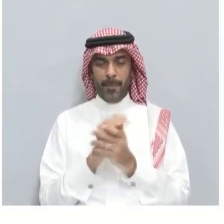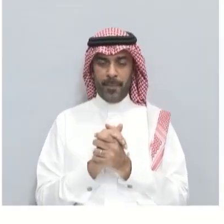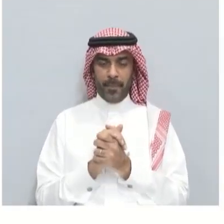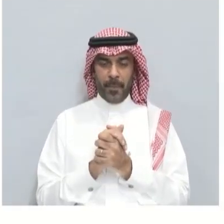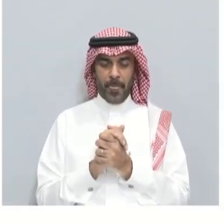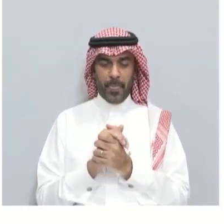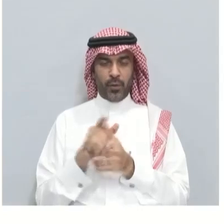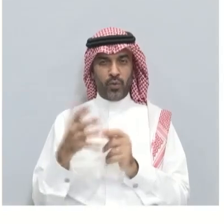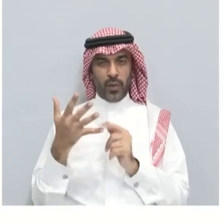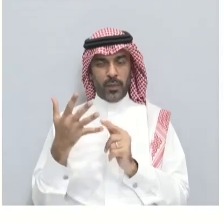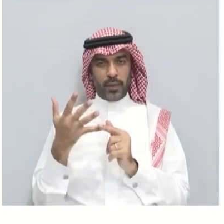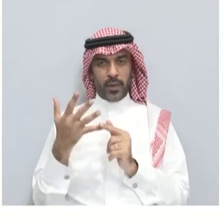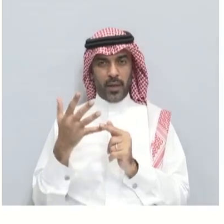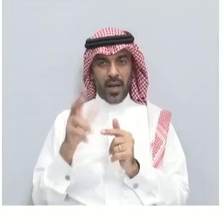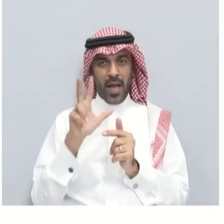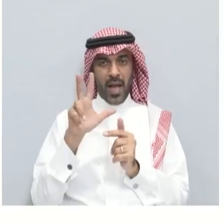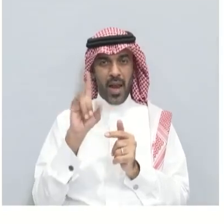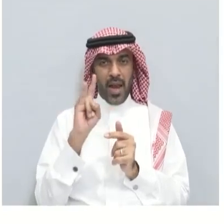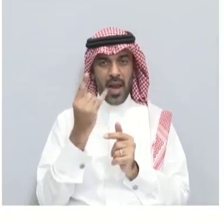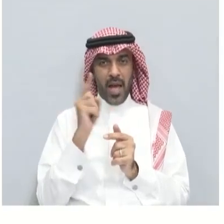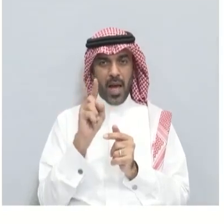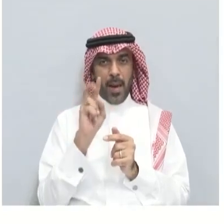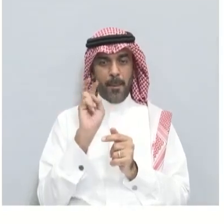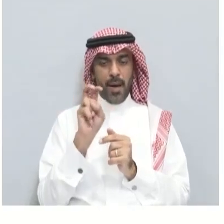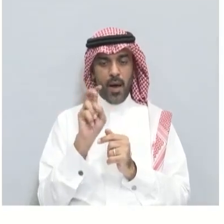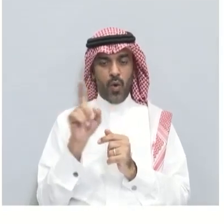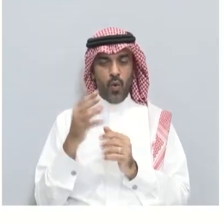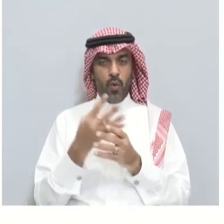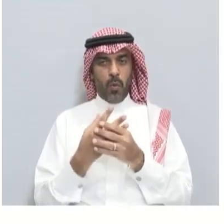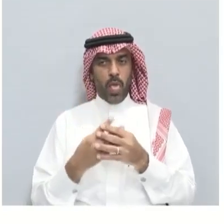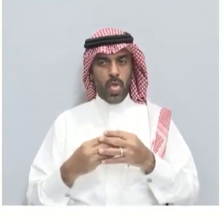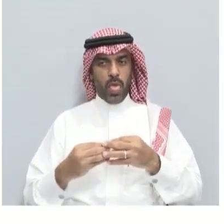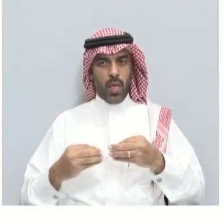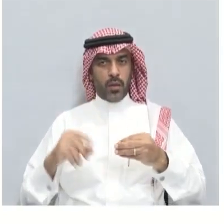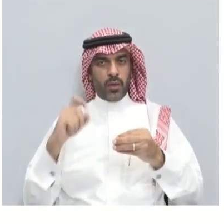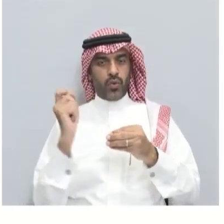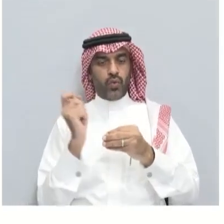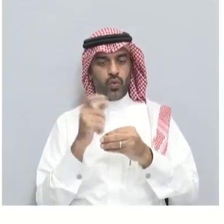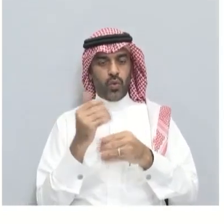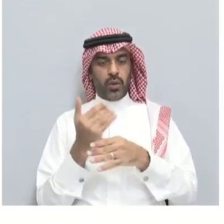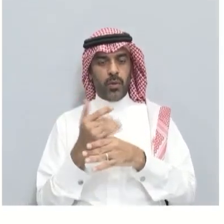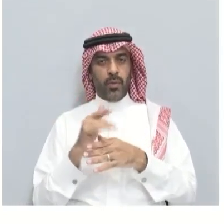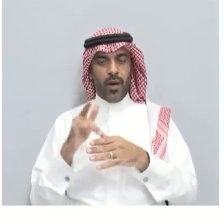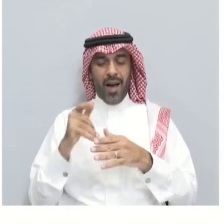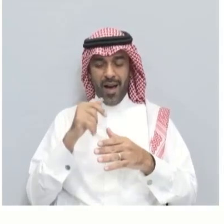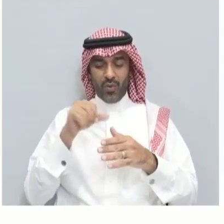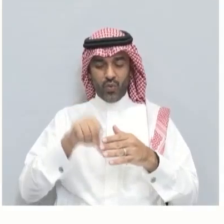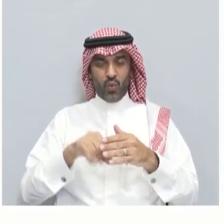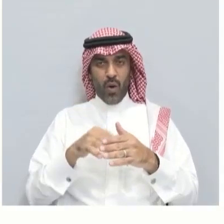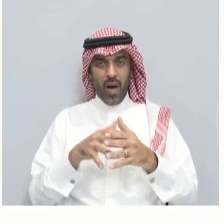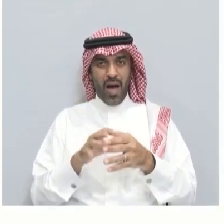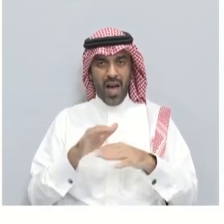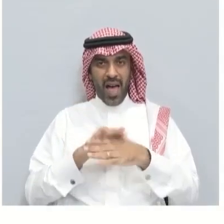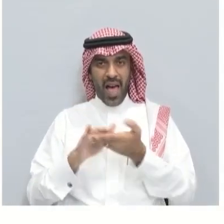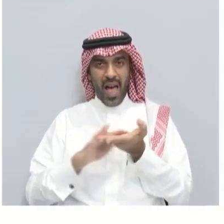س سؤال خمسه اللابه مصهور الصخور الذي يتكون في باطن الارض ما هو برايكم هل هو هل اللابه تتكون في باطن